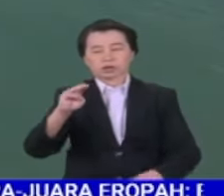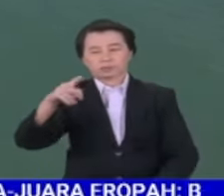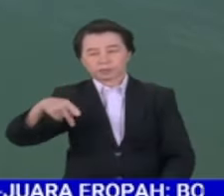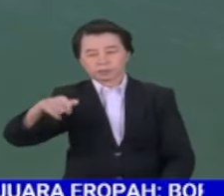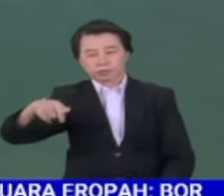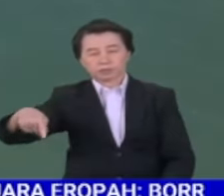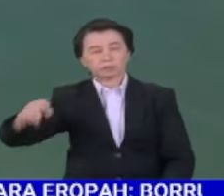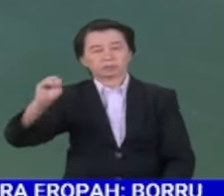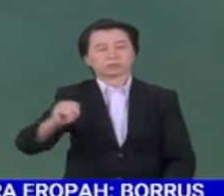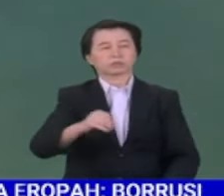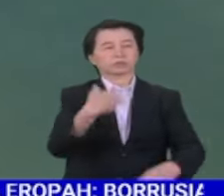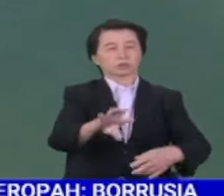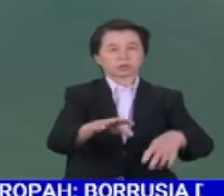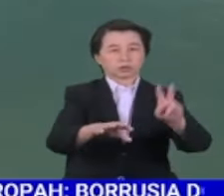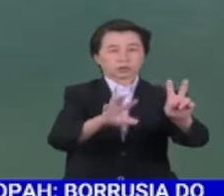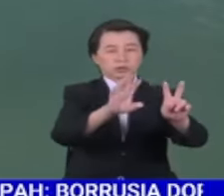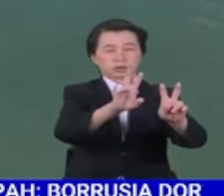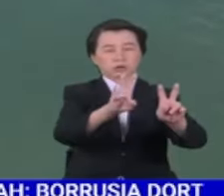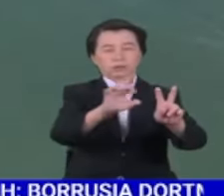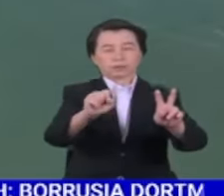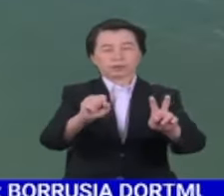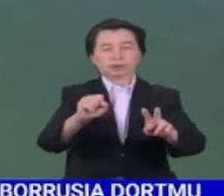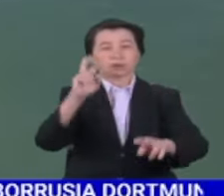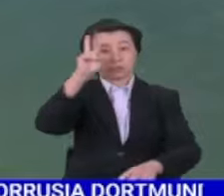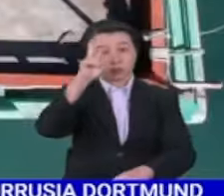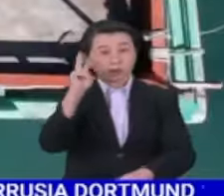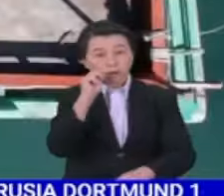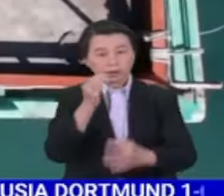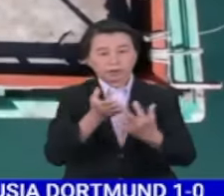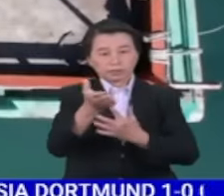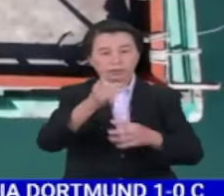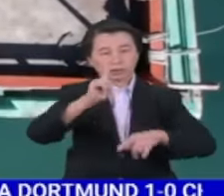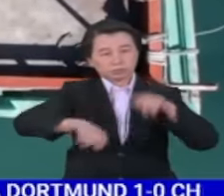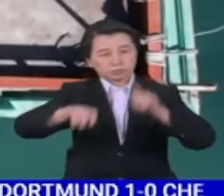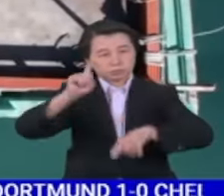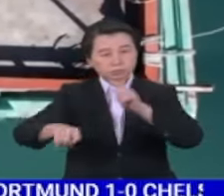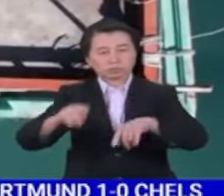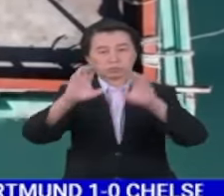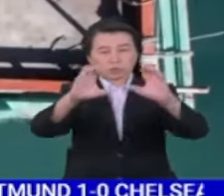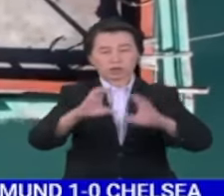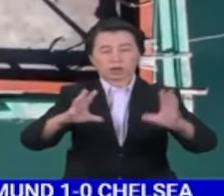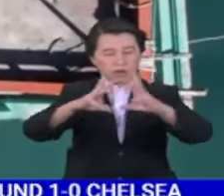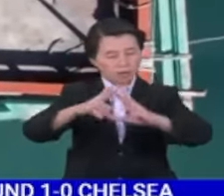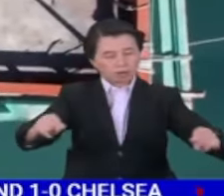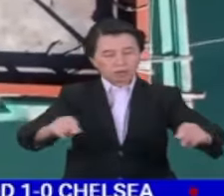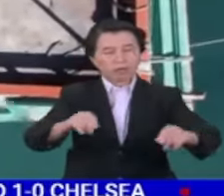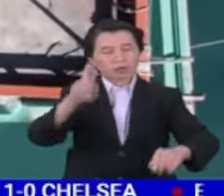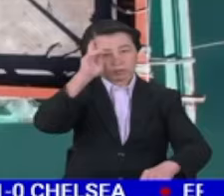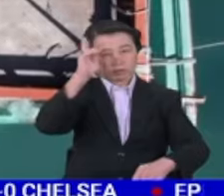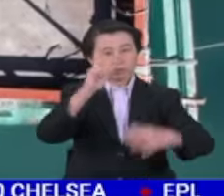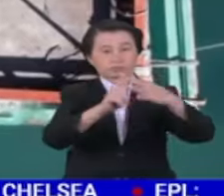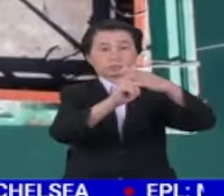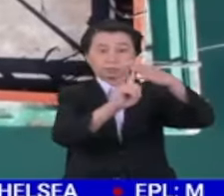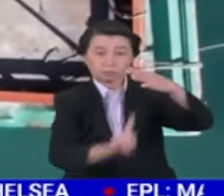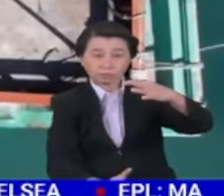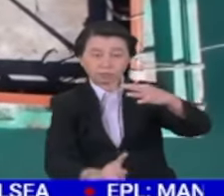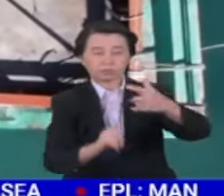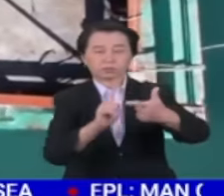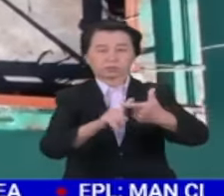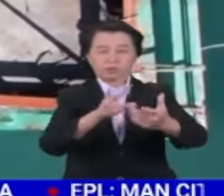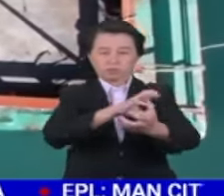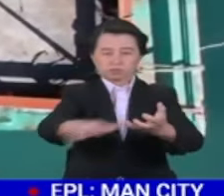melupuskan 264 melalui berbagai kaidah pelupusan seperti penenggelaman